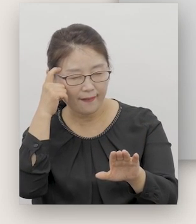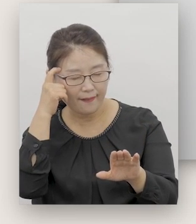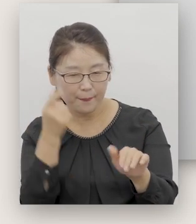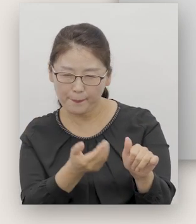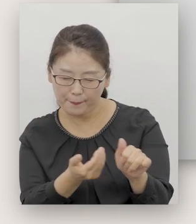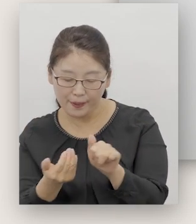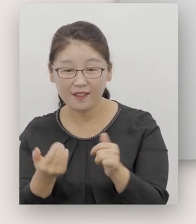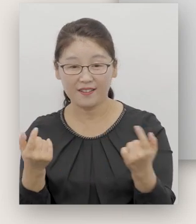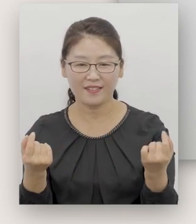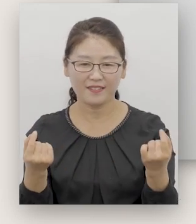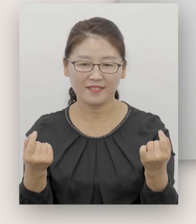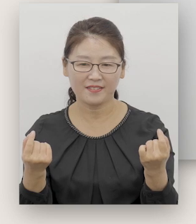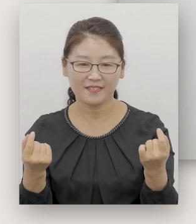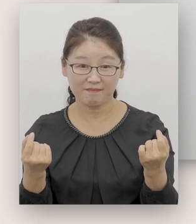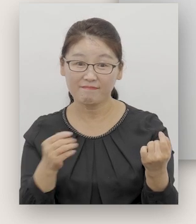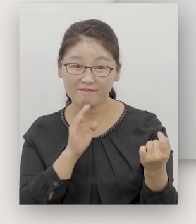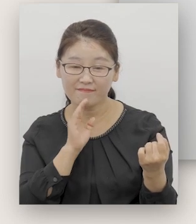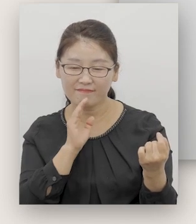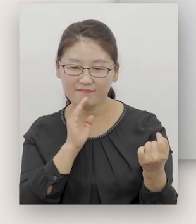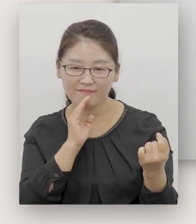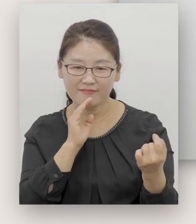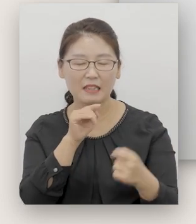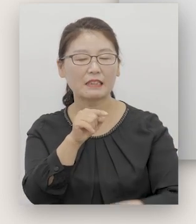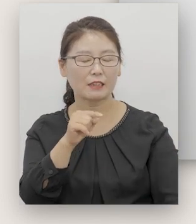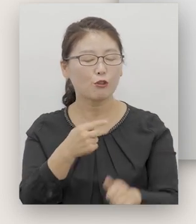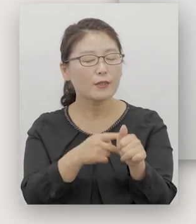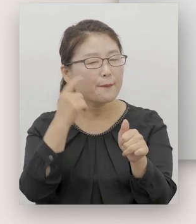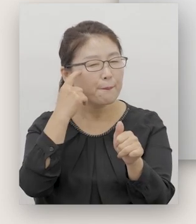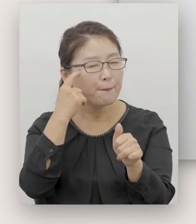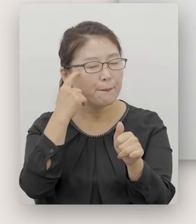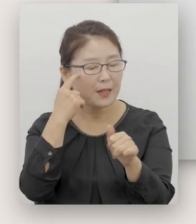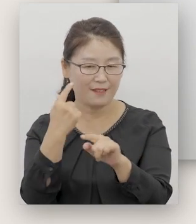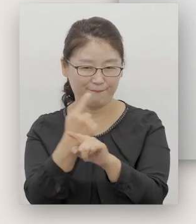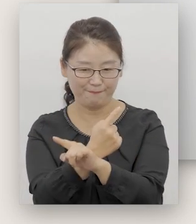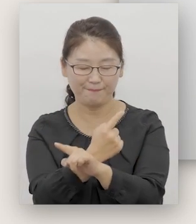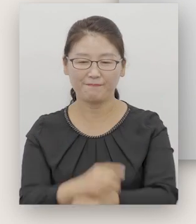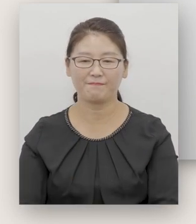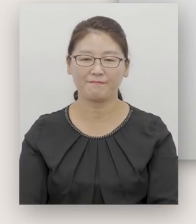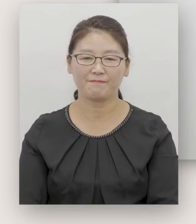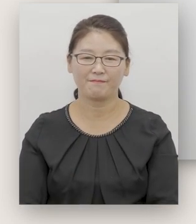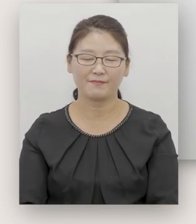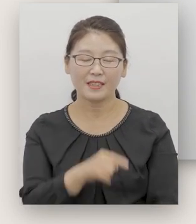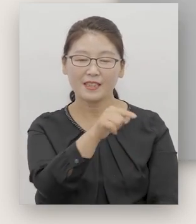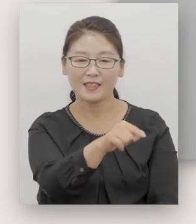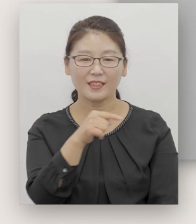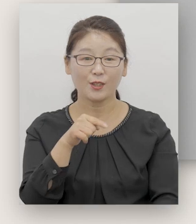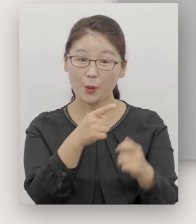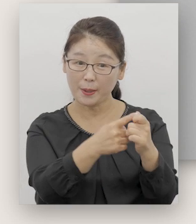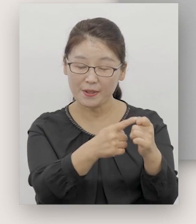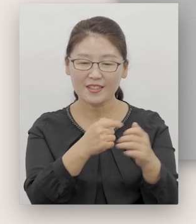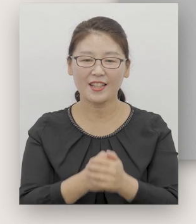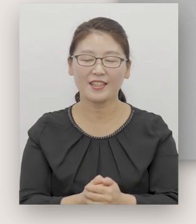그런 방식으로 예술을 해야 된다라고 생각을 했습니다. 이거는 초콜릿 분쇄기 1번, 그 다음에 이거는 2번인데요. 이